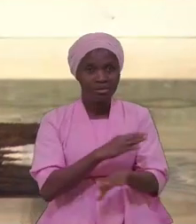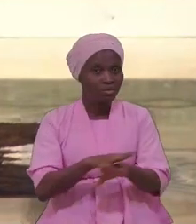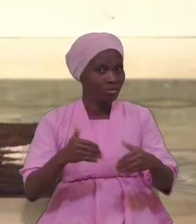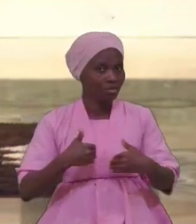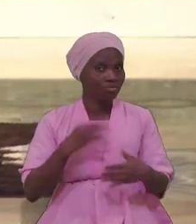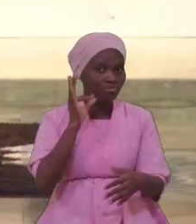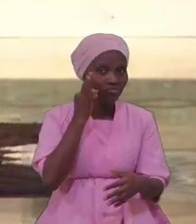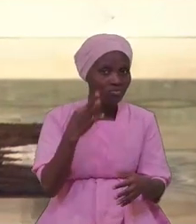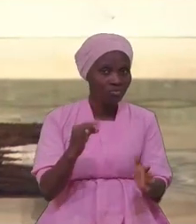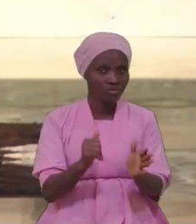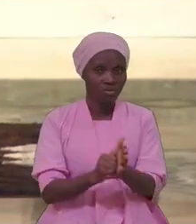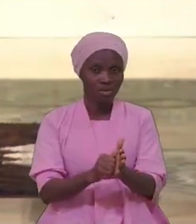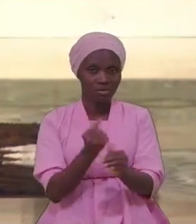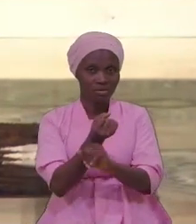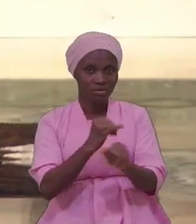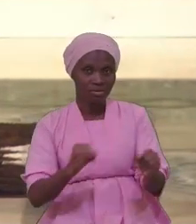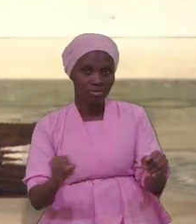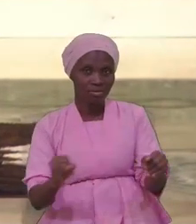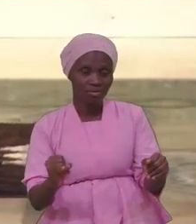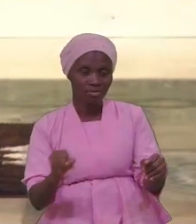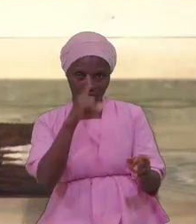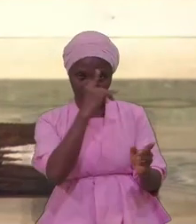Et il n'a pas le fruit